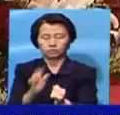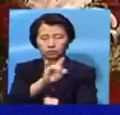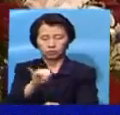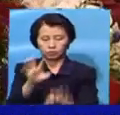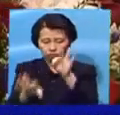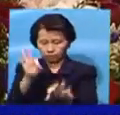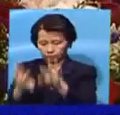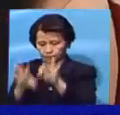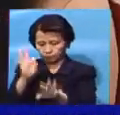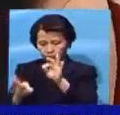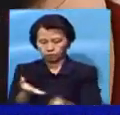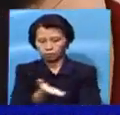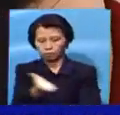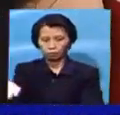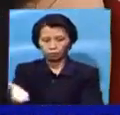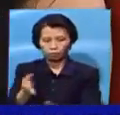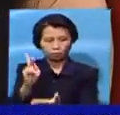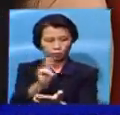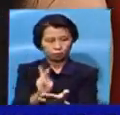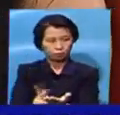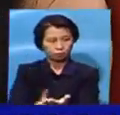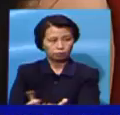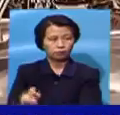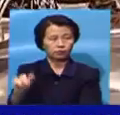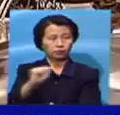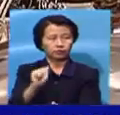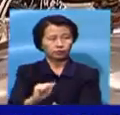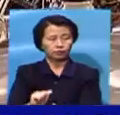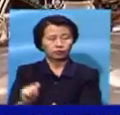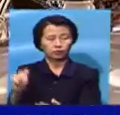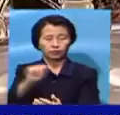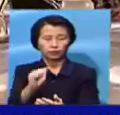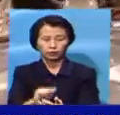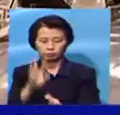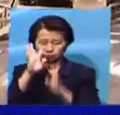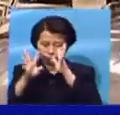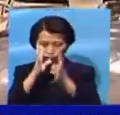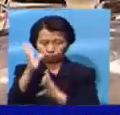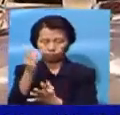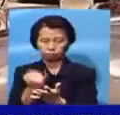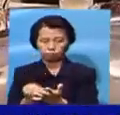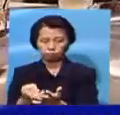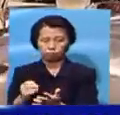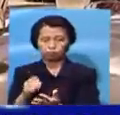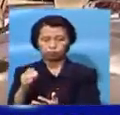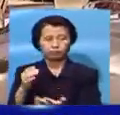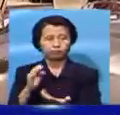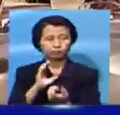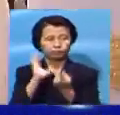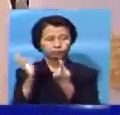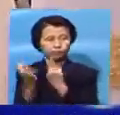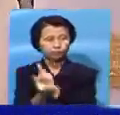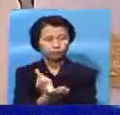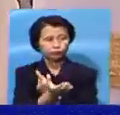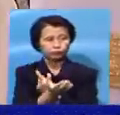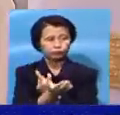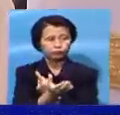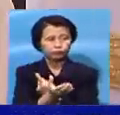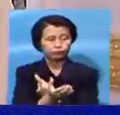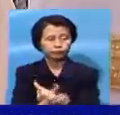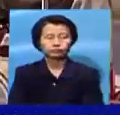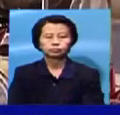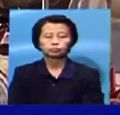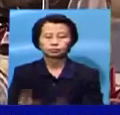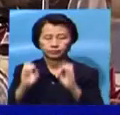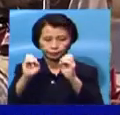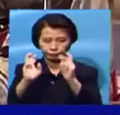terpilih di kalangan para karyawan seniman penggiat seni dan kreatif budayawan dan juga pengat seni baik